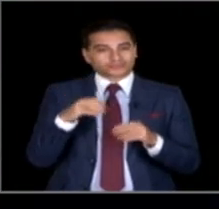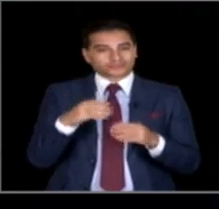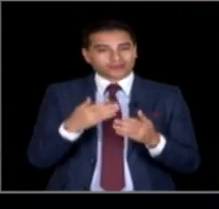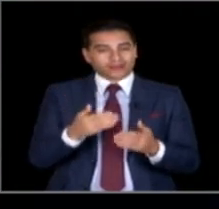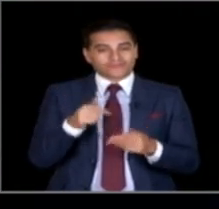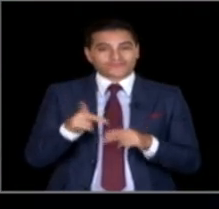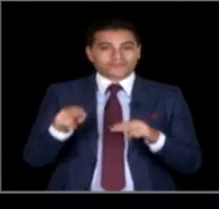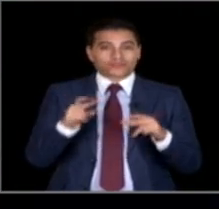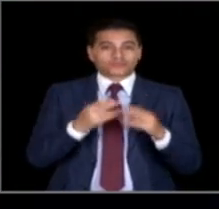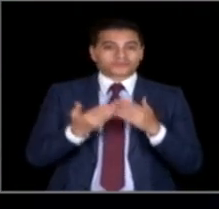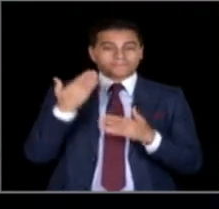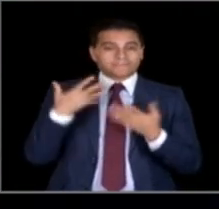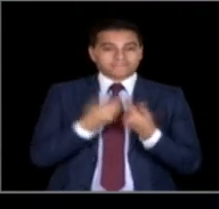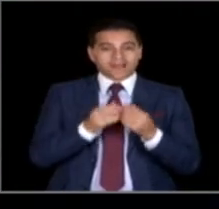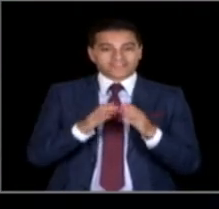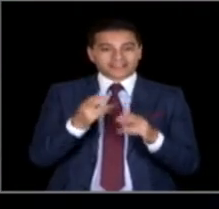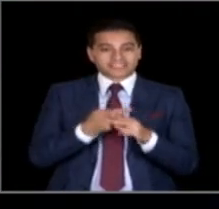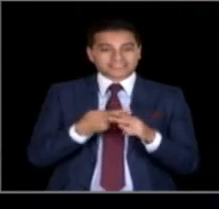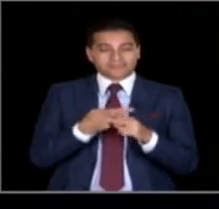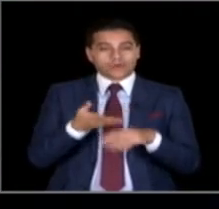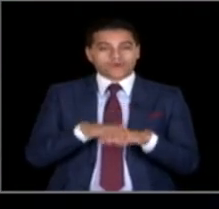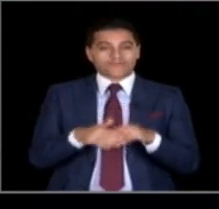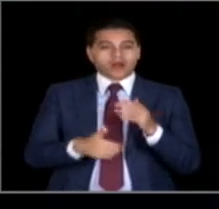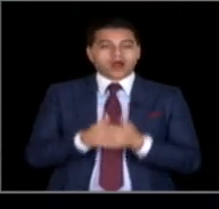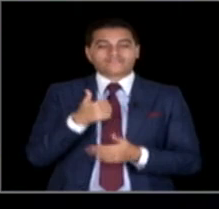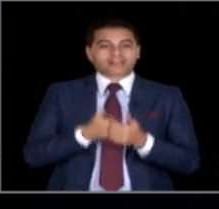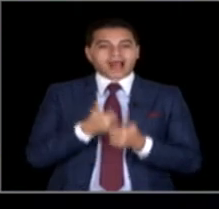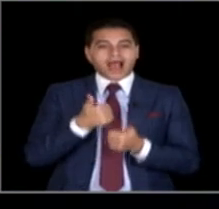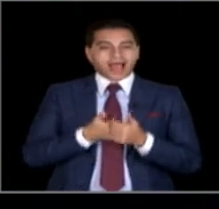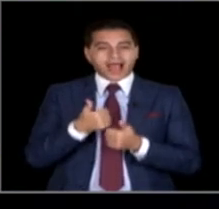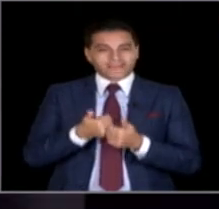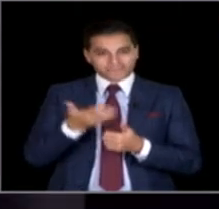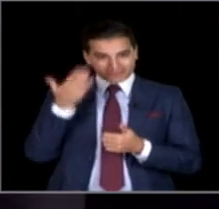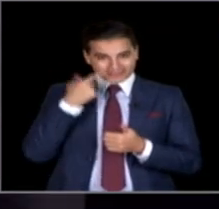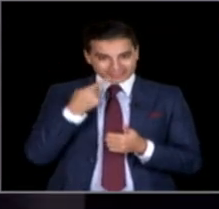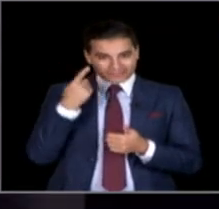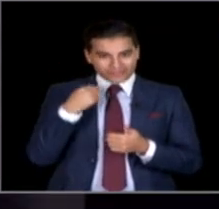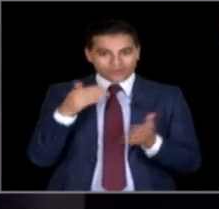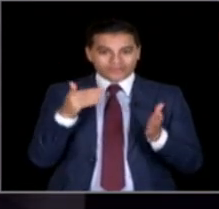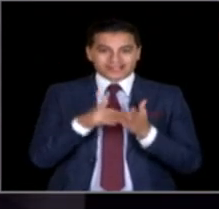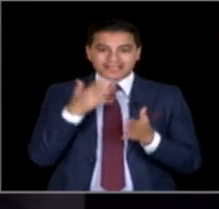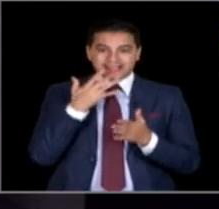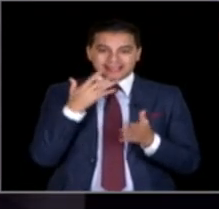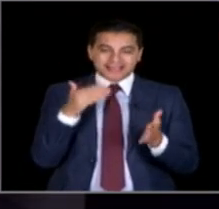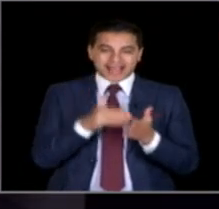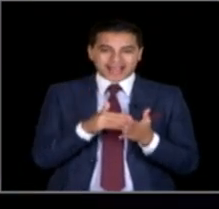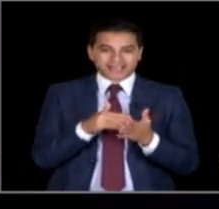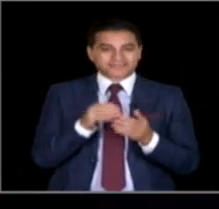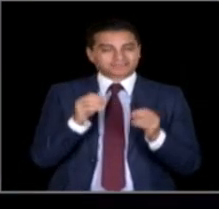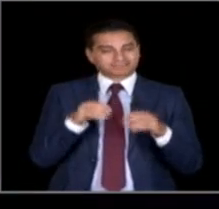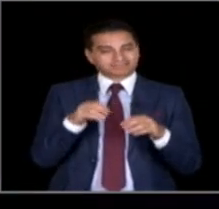الموسم اللي فات كنت مع فريق إكسبرس ولعبتي على لقب أفضل لاعب، وده مش سهل. وصلت لقبل النهائي. برافو